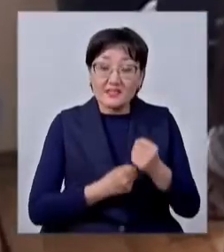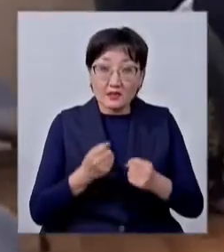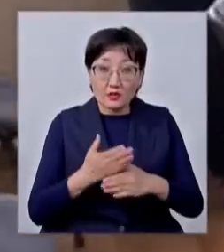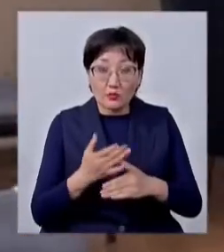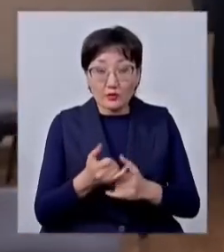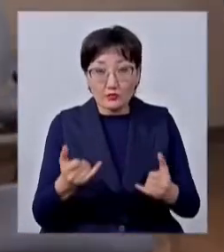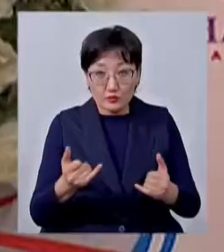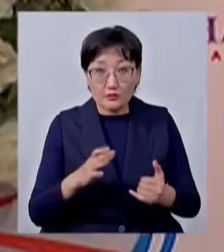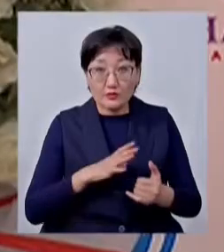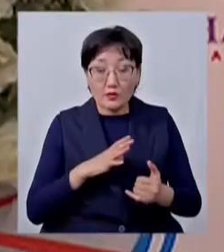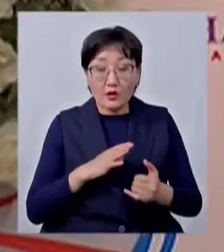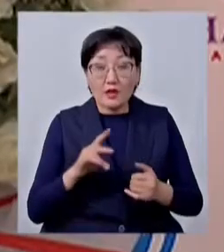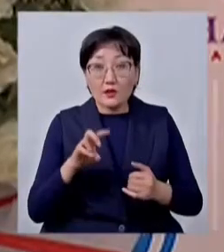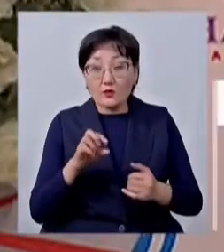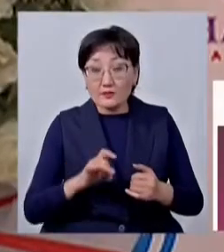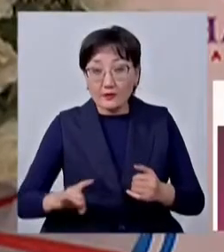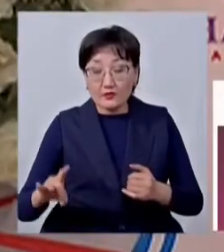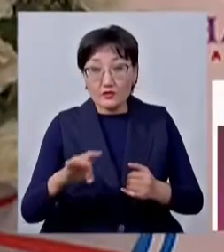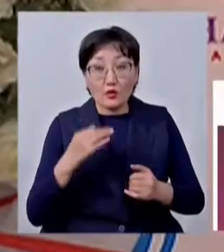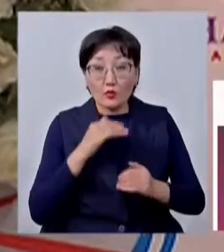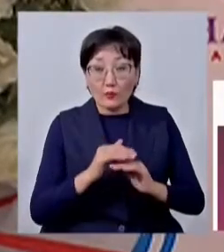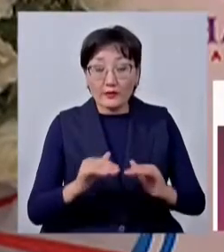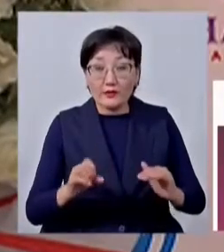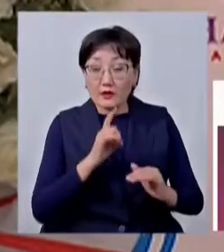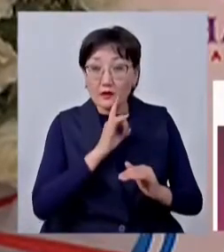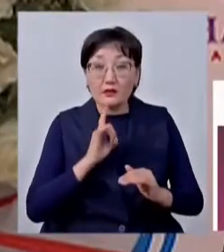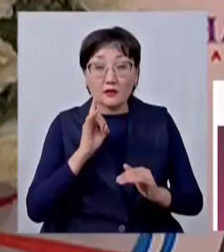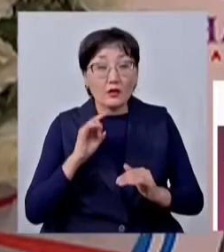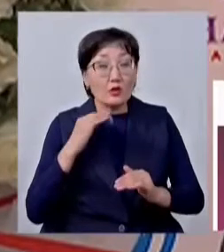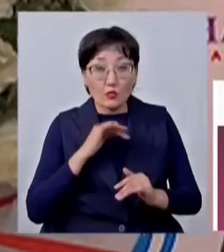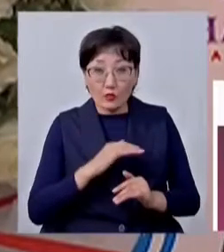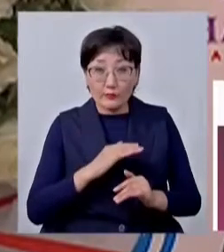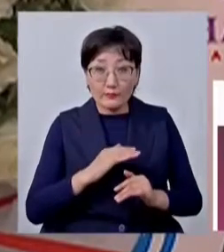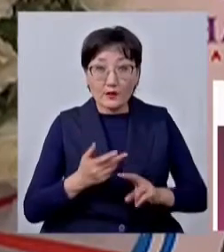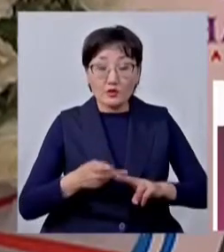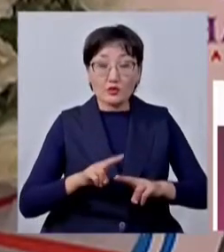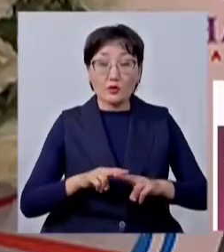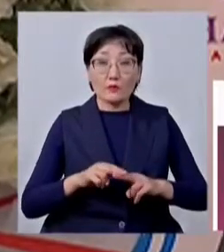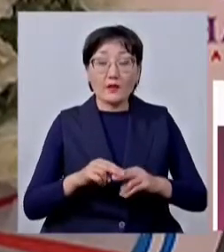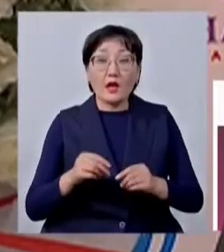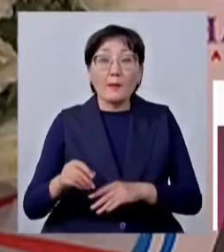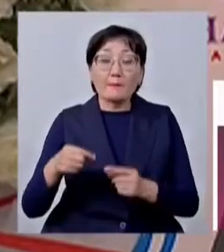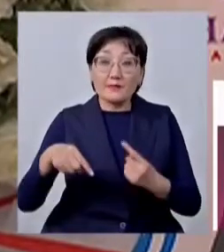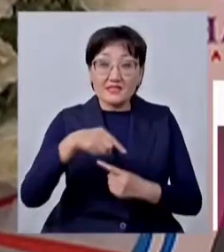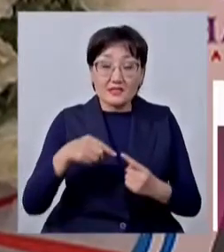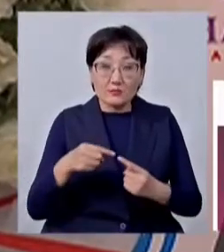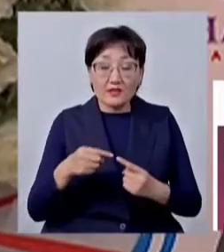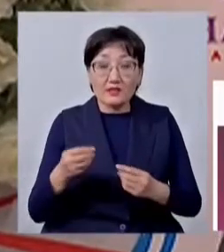көрсеткен. Наурызбай ауданында көп балалы аналар көп, сол спонсорлар тауып